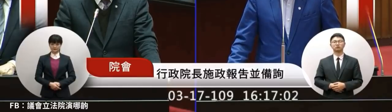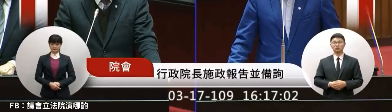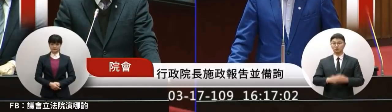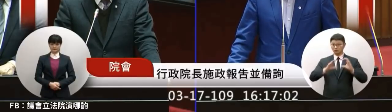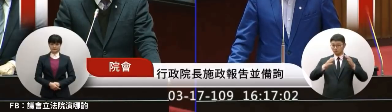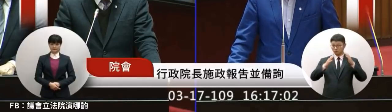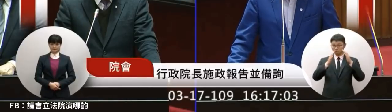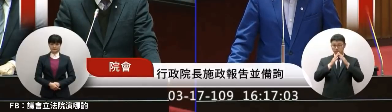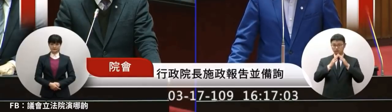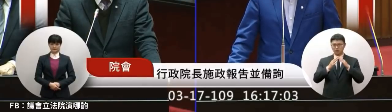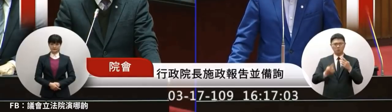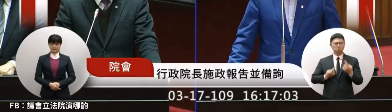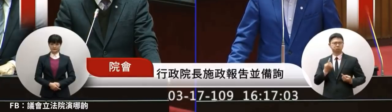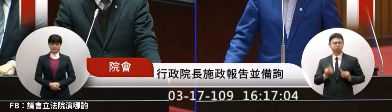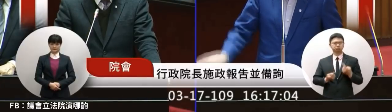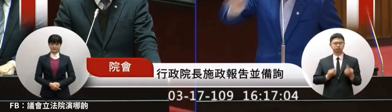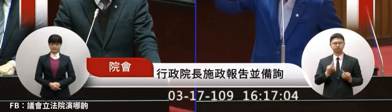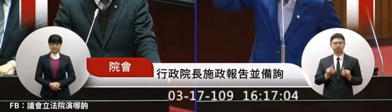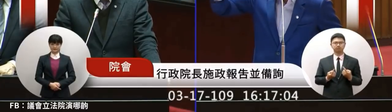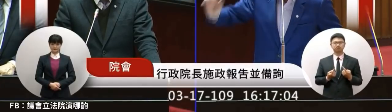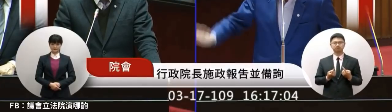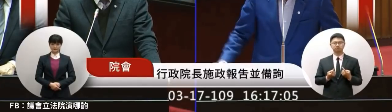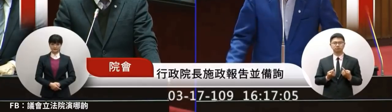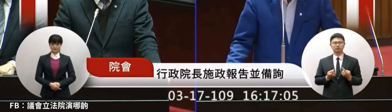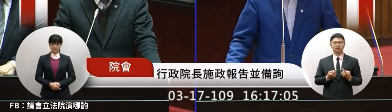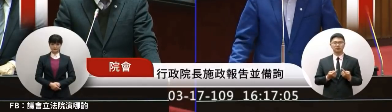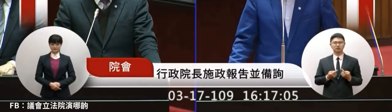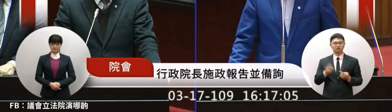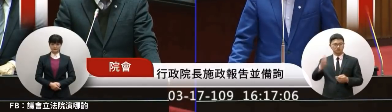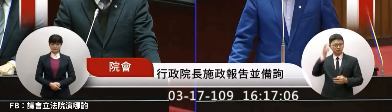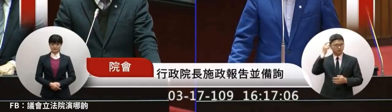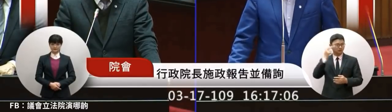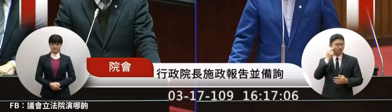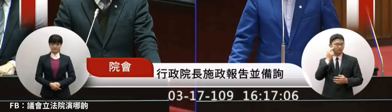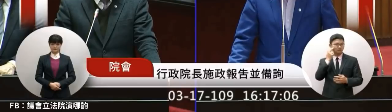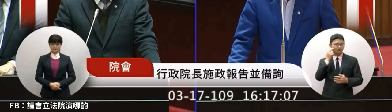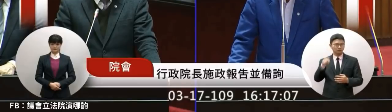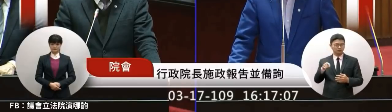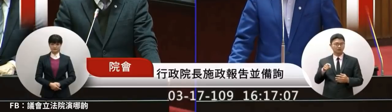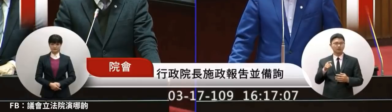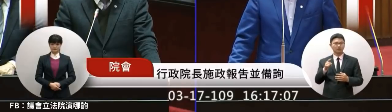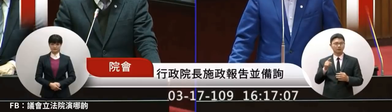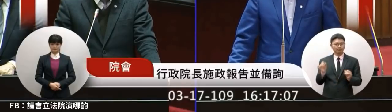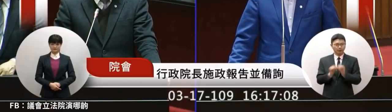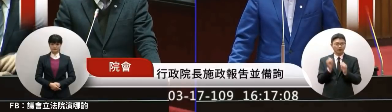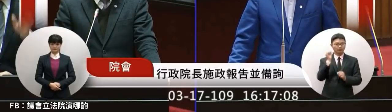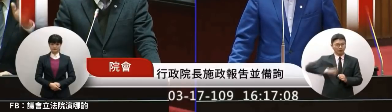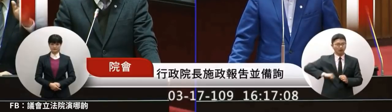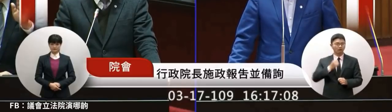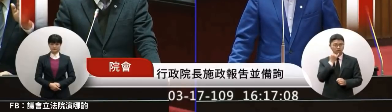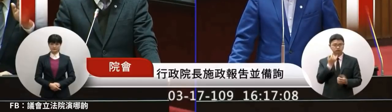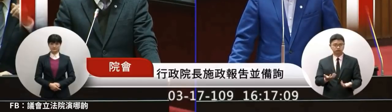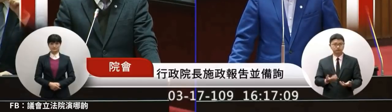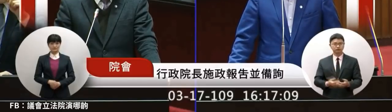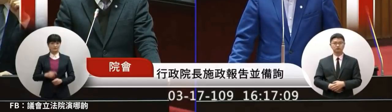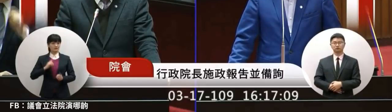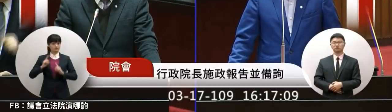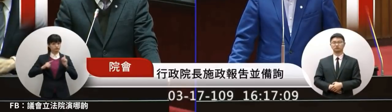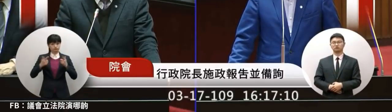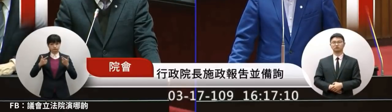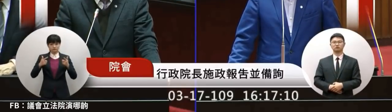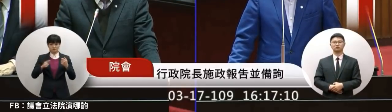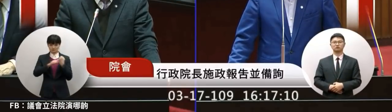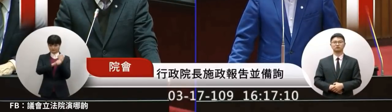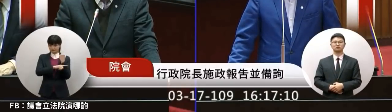你国家可以随便的就不遵守我们的宪法吗？这合适吗？ 这没有随便，这是依